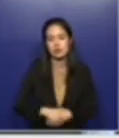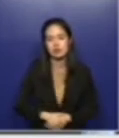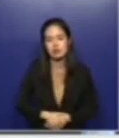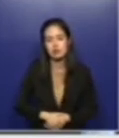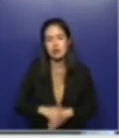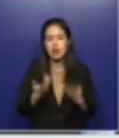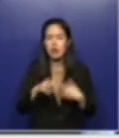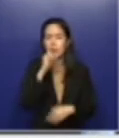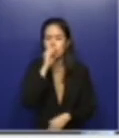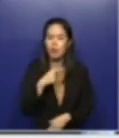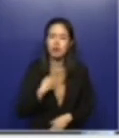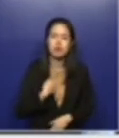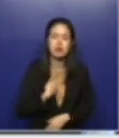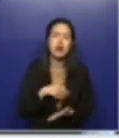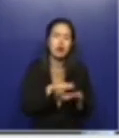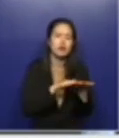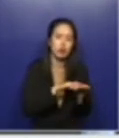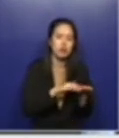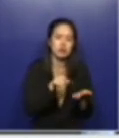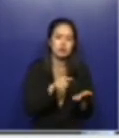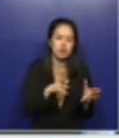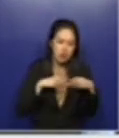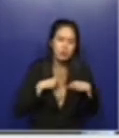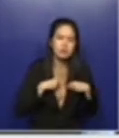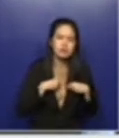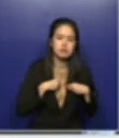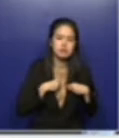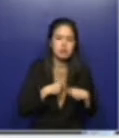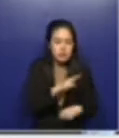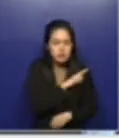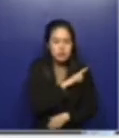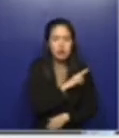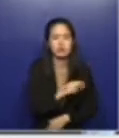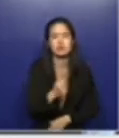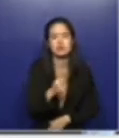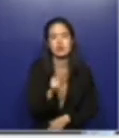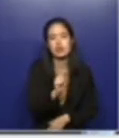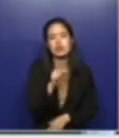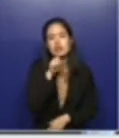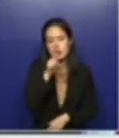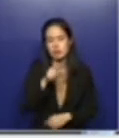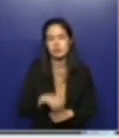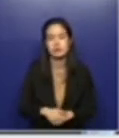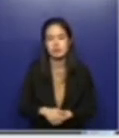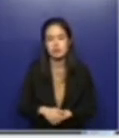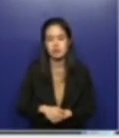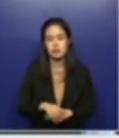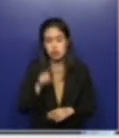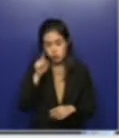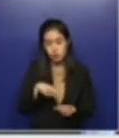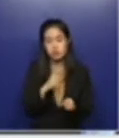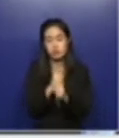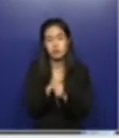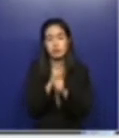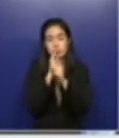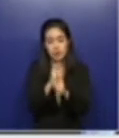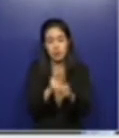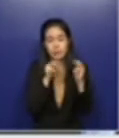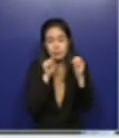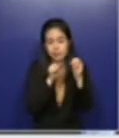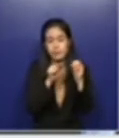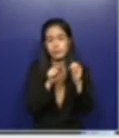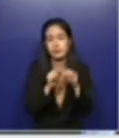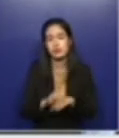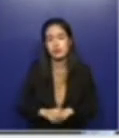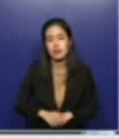ท่านผมถามเลยนะฝากเป็นคำถามไปด้วยนั่นคือมาตรการที่หนึ่งเลยครับต้องทำเสนอแนะให้รีบทำครับ